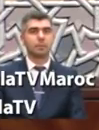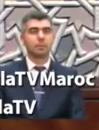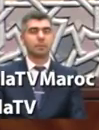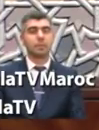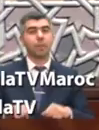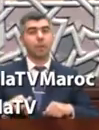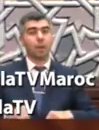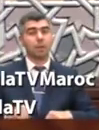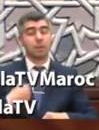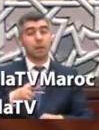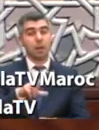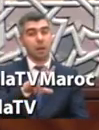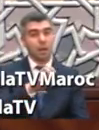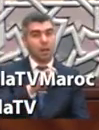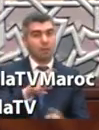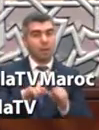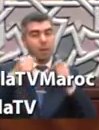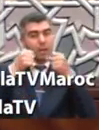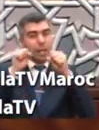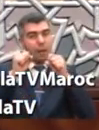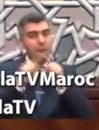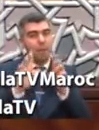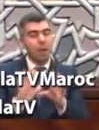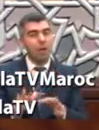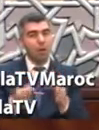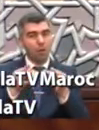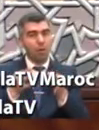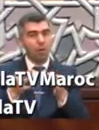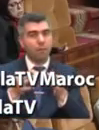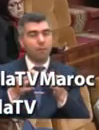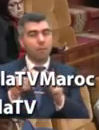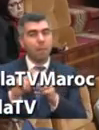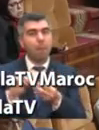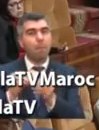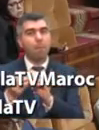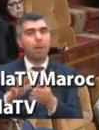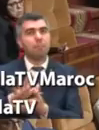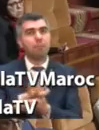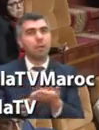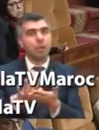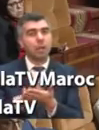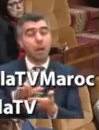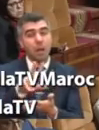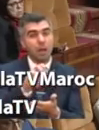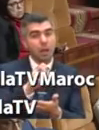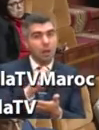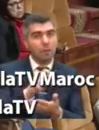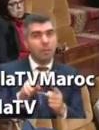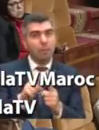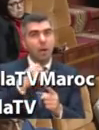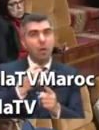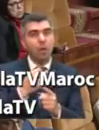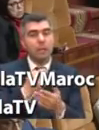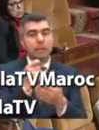السيد الوزير، نحن كنعرفوا باللي هذه الاضرابات هي نتيجه ديال المعاناه ديال الشغيله الصحيه، وانت ادرى بالمطالب ديالها، ولكن مع الاسف المطالب مخليها